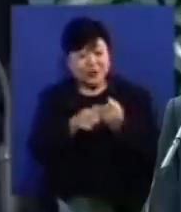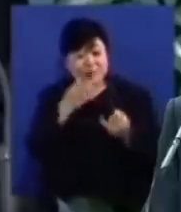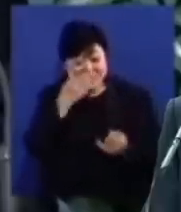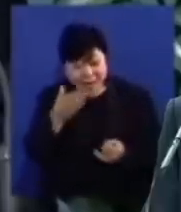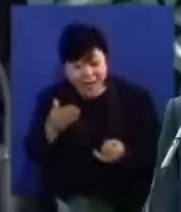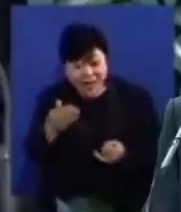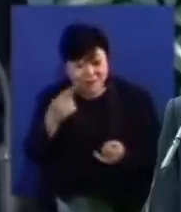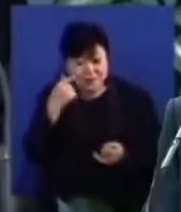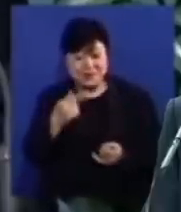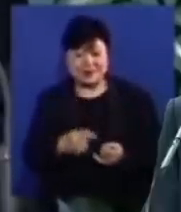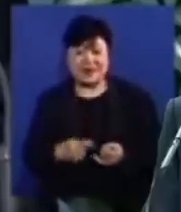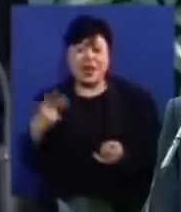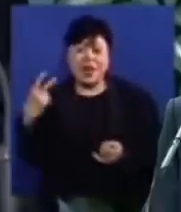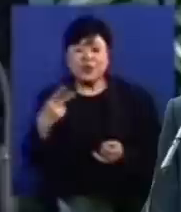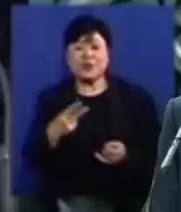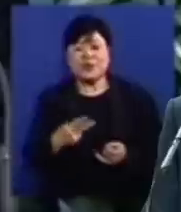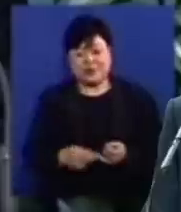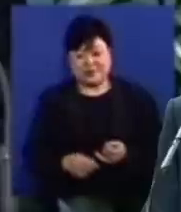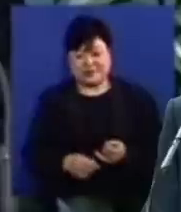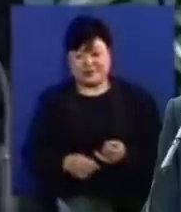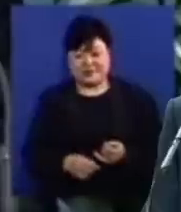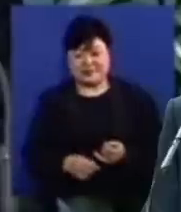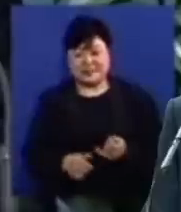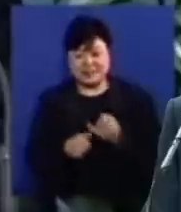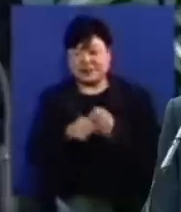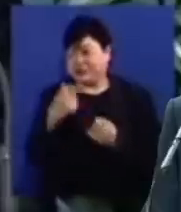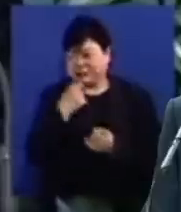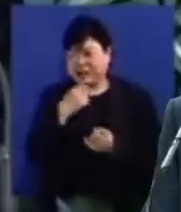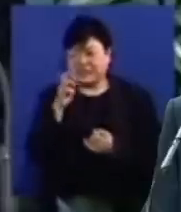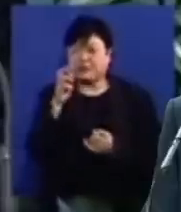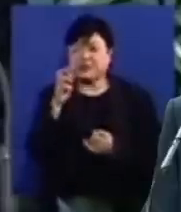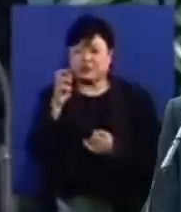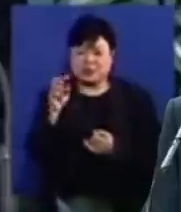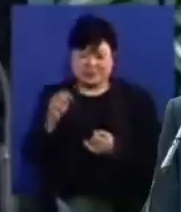오직 내 아내하고 결혼 안 하겠다는 사람은 30%밖에 없어.